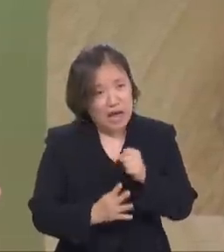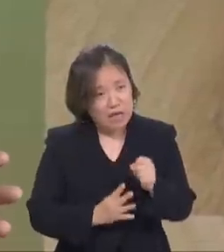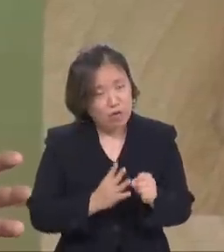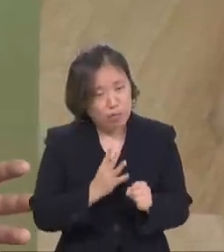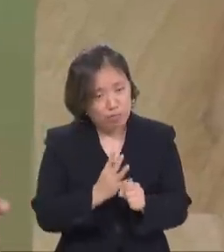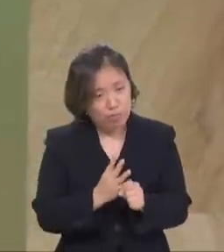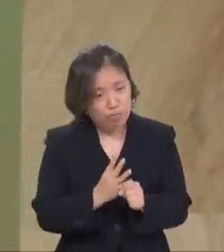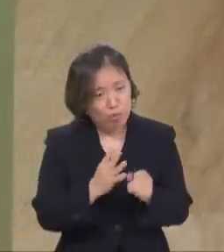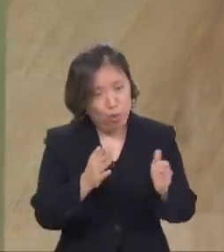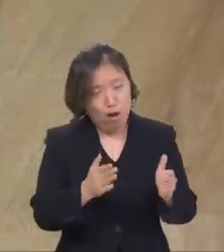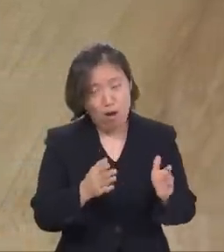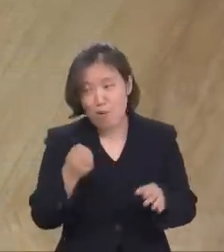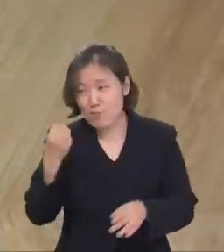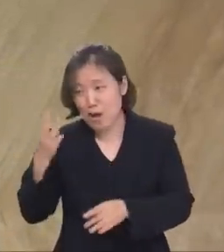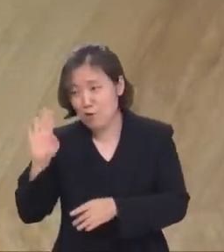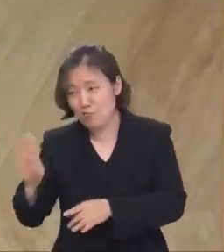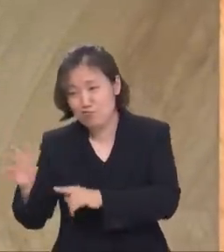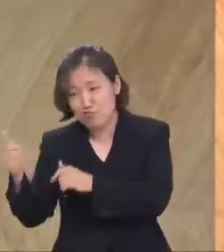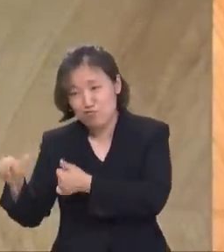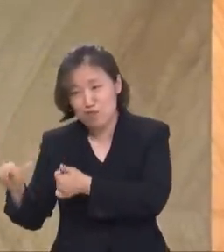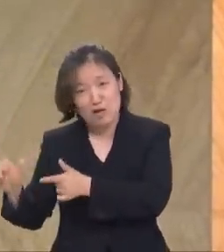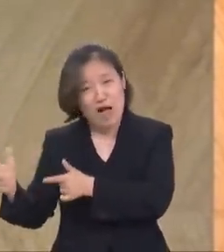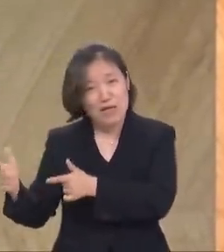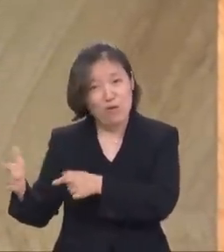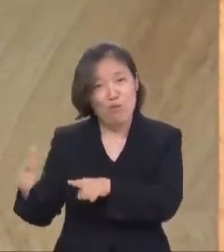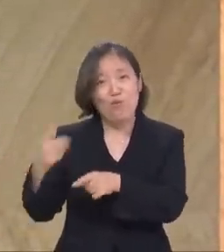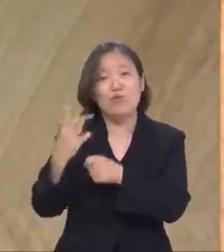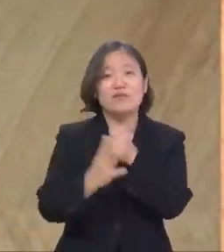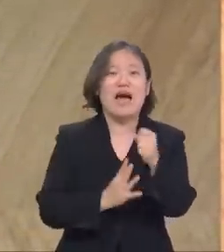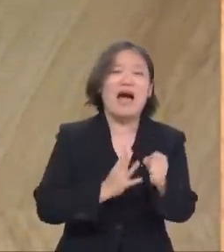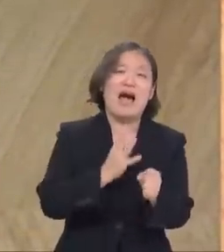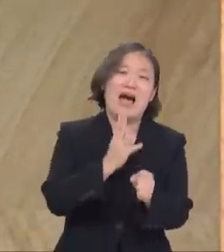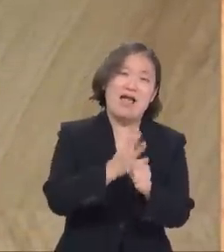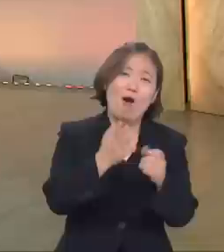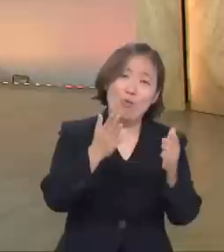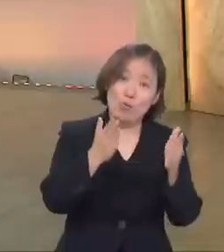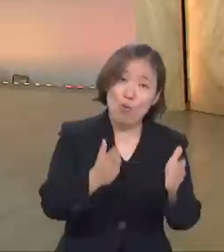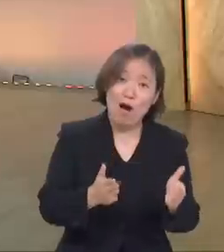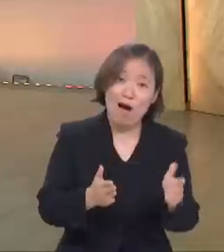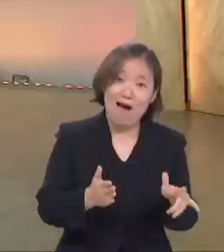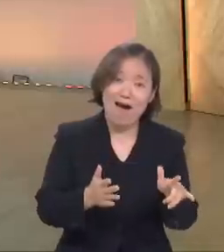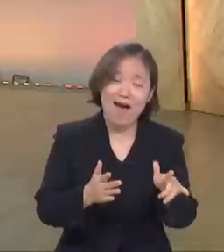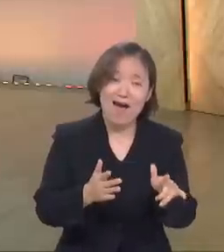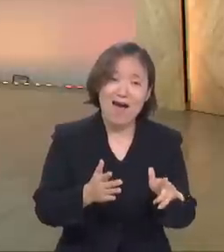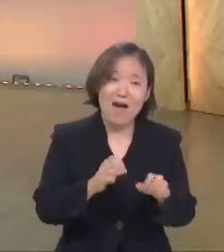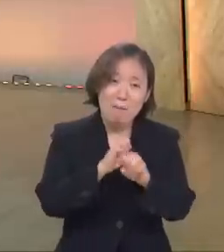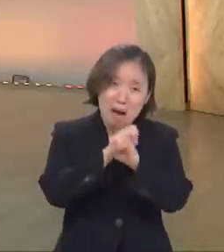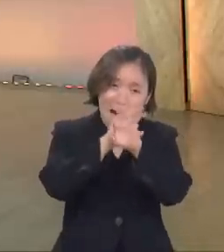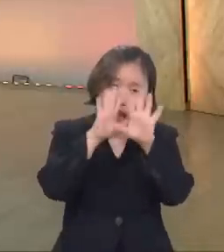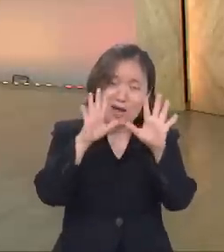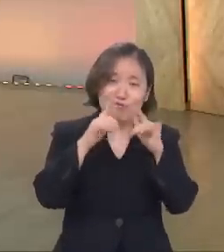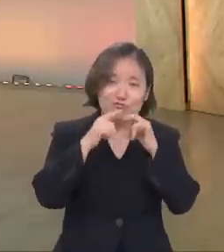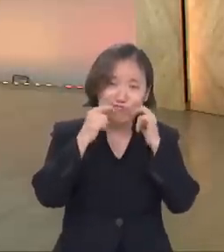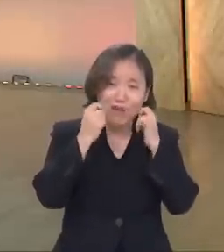남았다고 했는데 4년을 그와 같이 밝은 표정으로